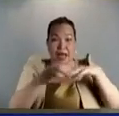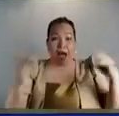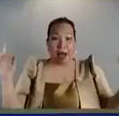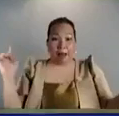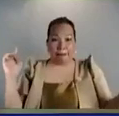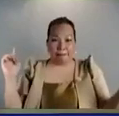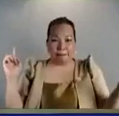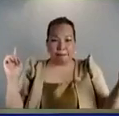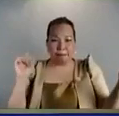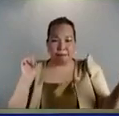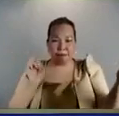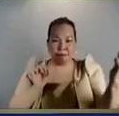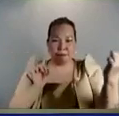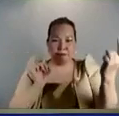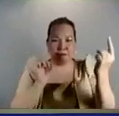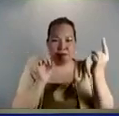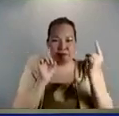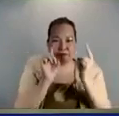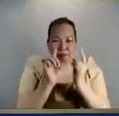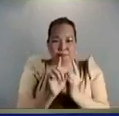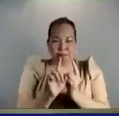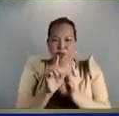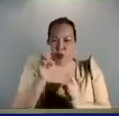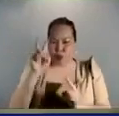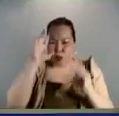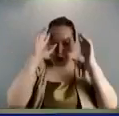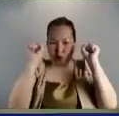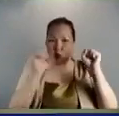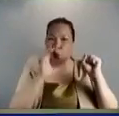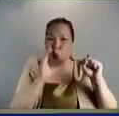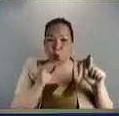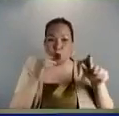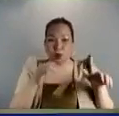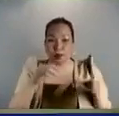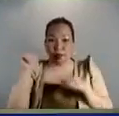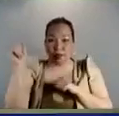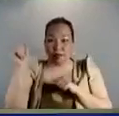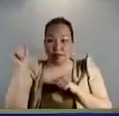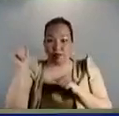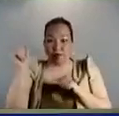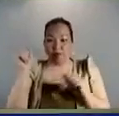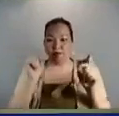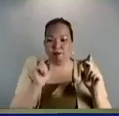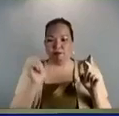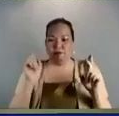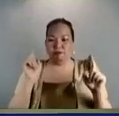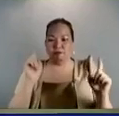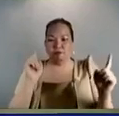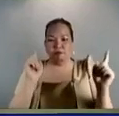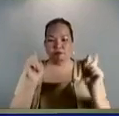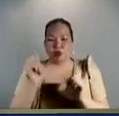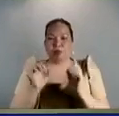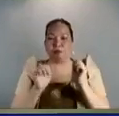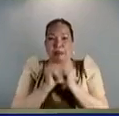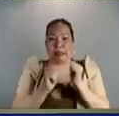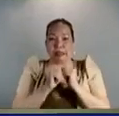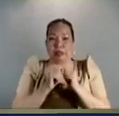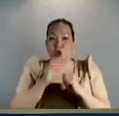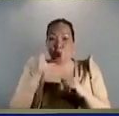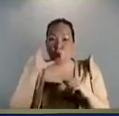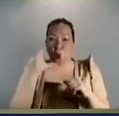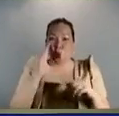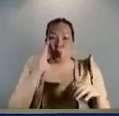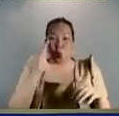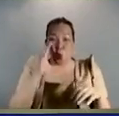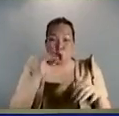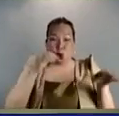magsasalubong yung dalawang pangulo, yung incoming at outgoing. At symbolically, yung pagbaba ng outgoing president sa